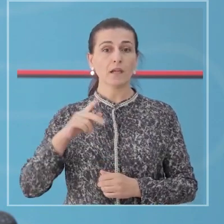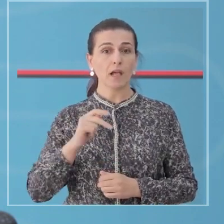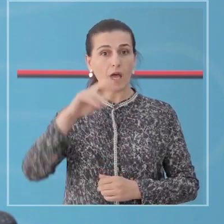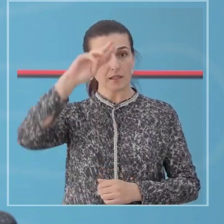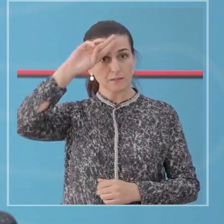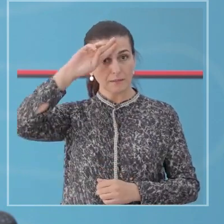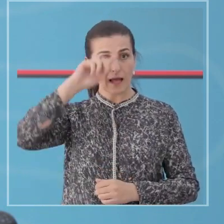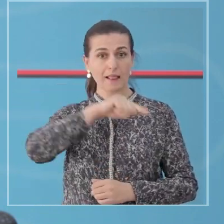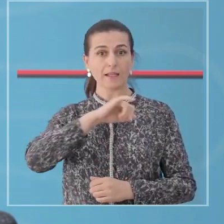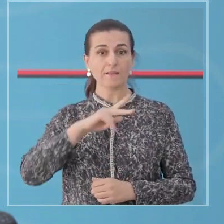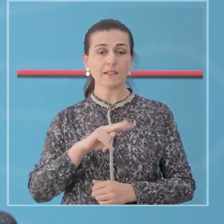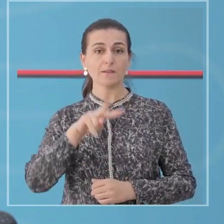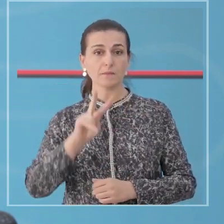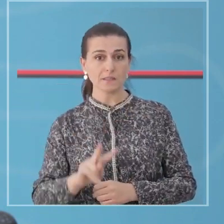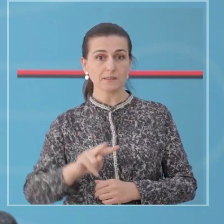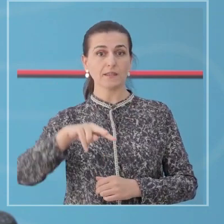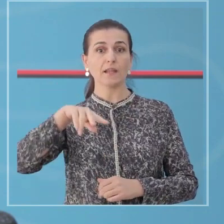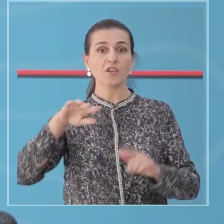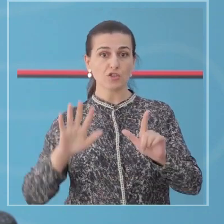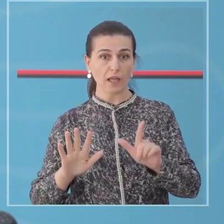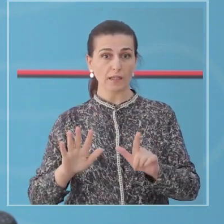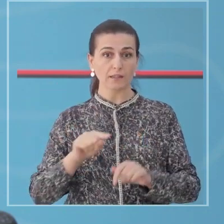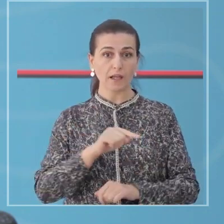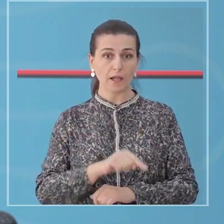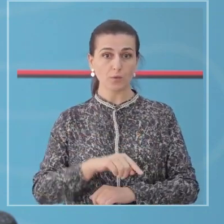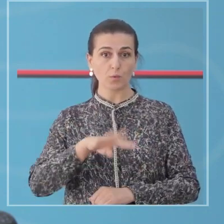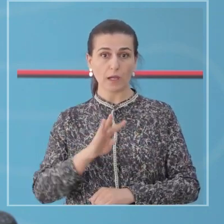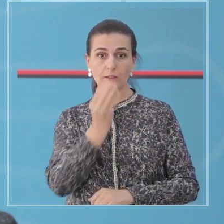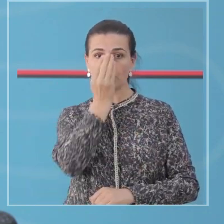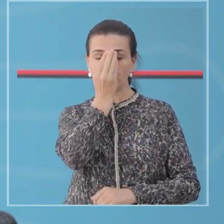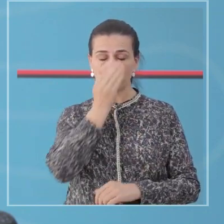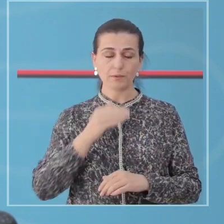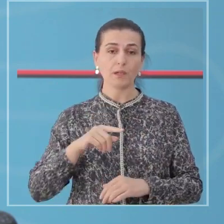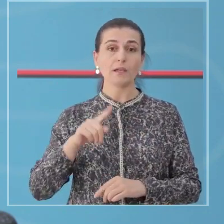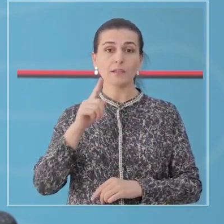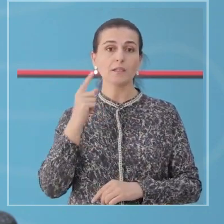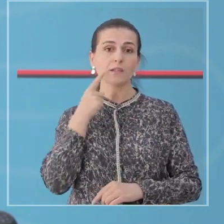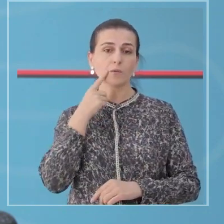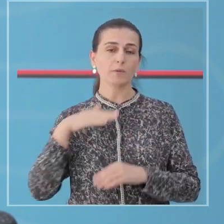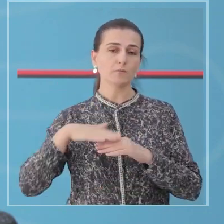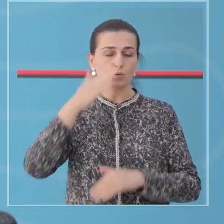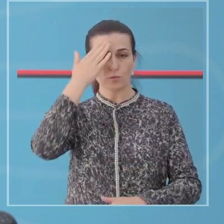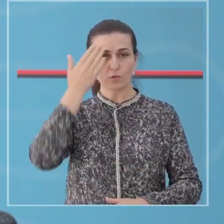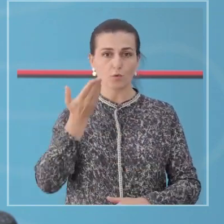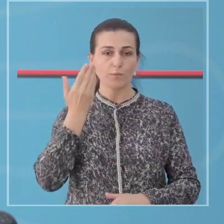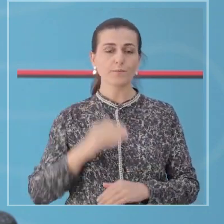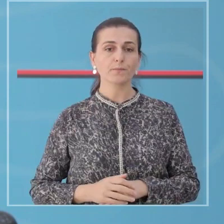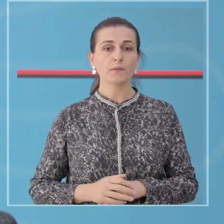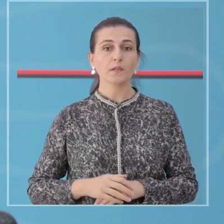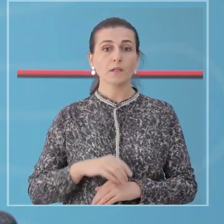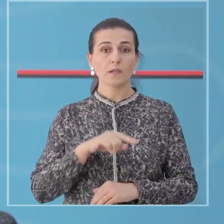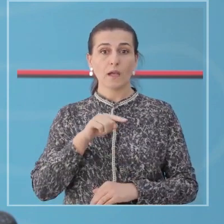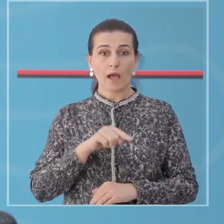prekur në spitalin infektiv, nga të cilët 4 janë terapi intensive dhe një prej tyre është intubuar. Informojemi nga